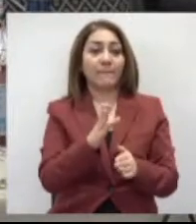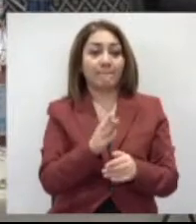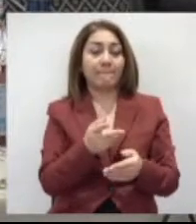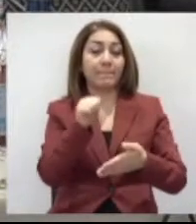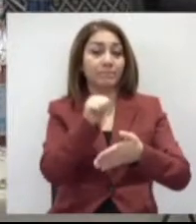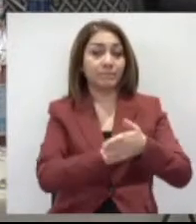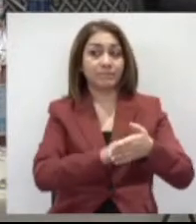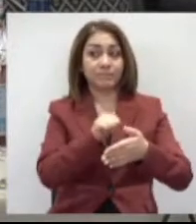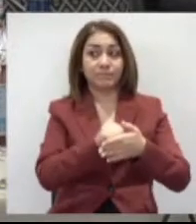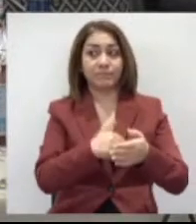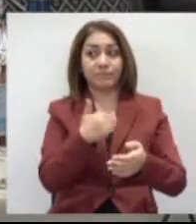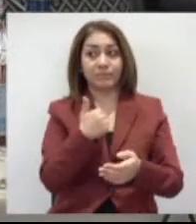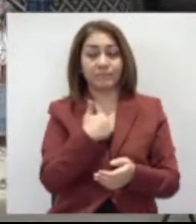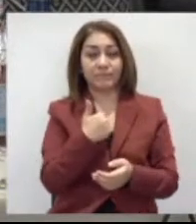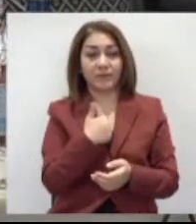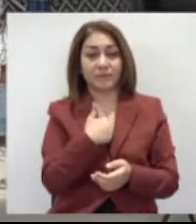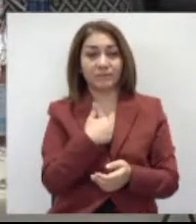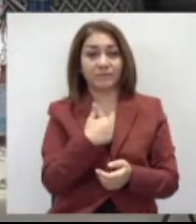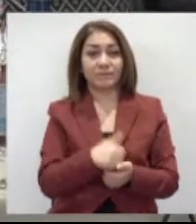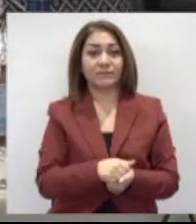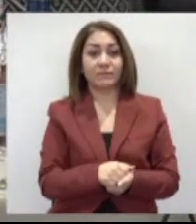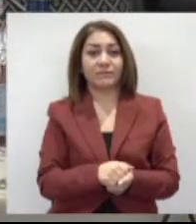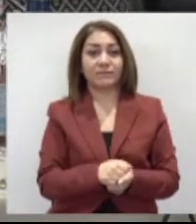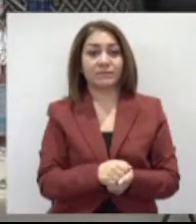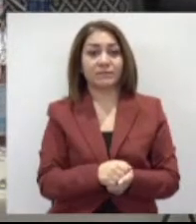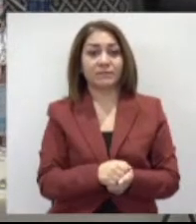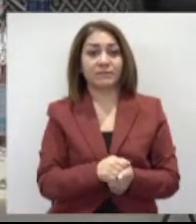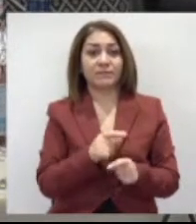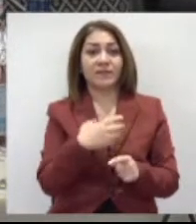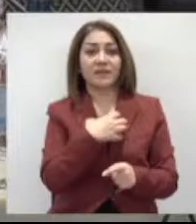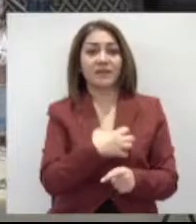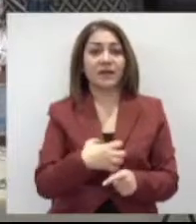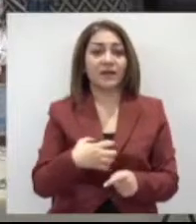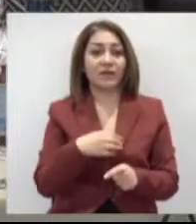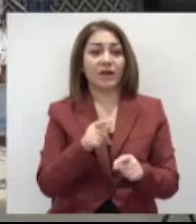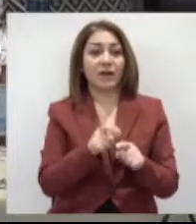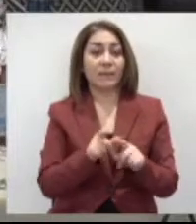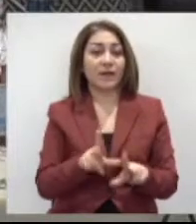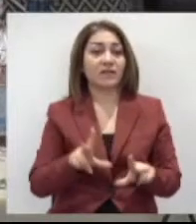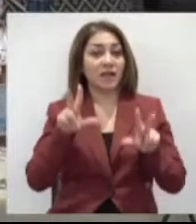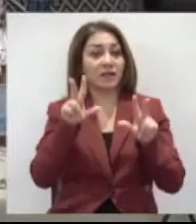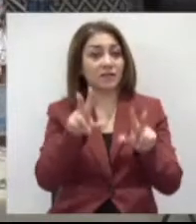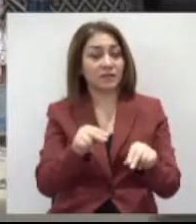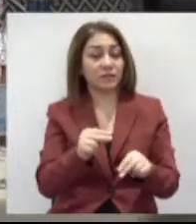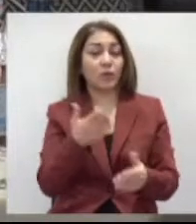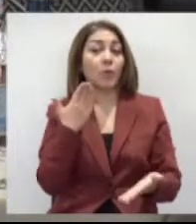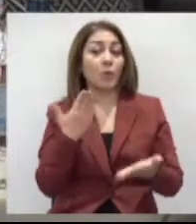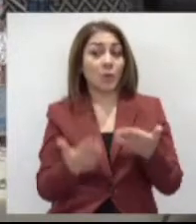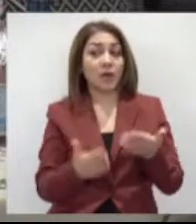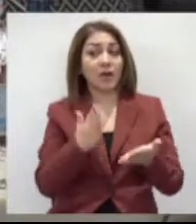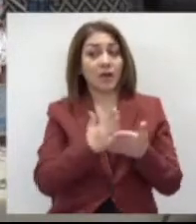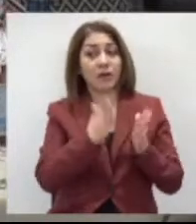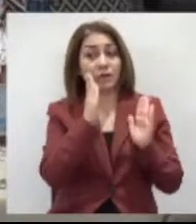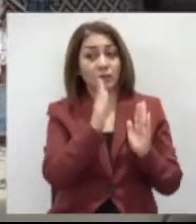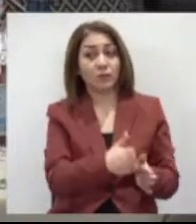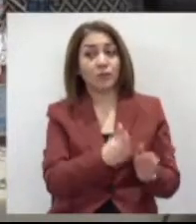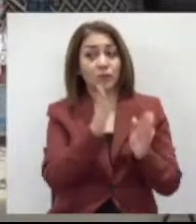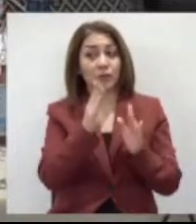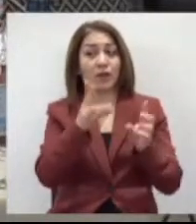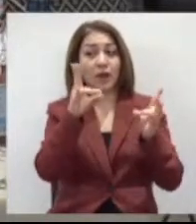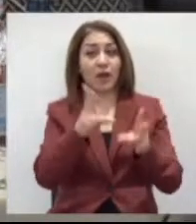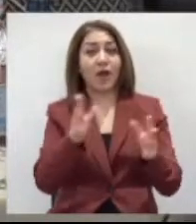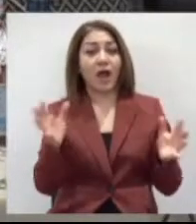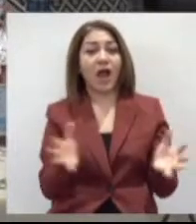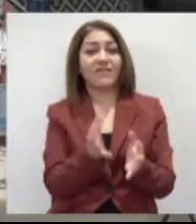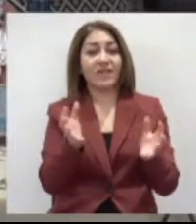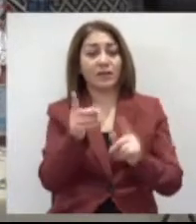եւ այդ պատճառով կուզենայի մի քանի կարևոր հանգամանք էլ այստեղ արձանագրել։ Օրինակ, կան ուղություններ